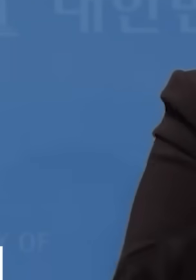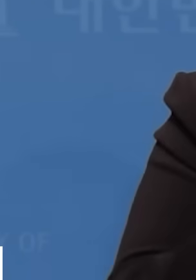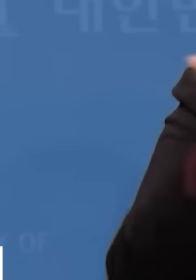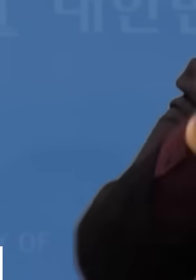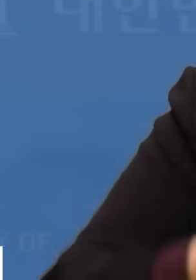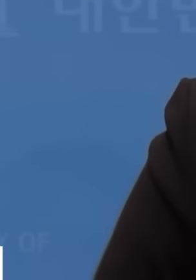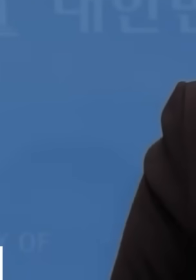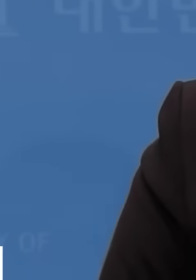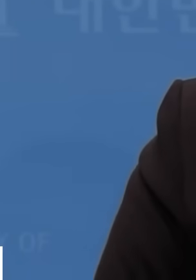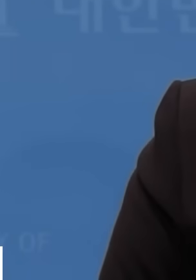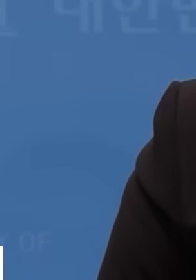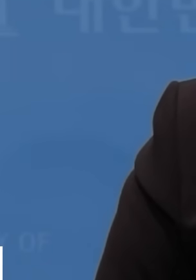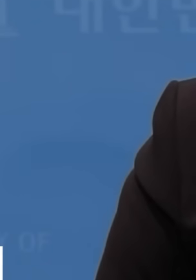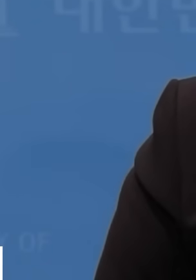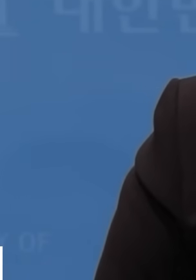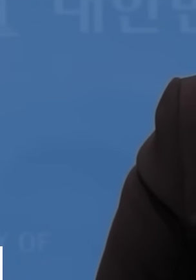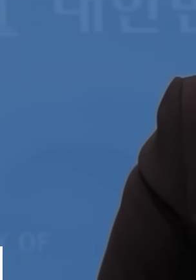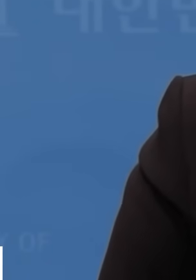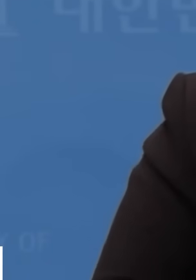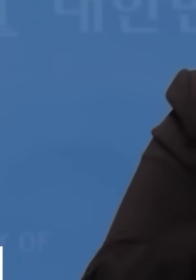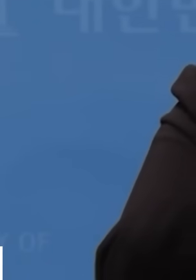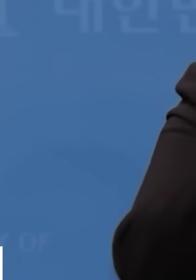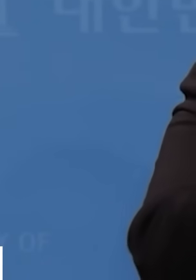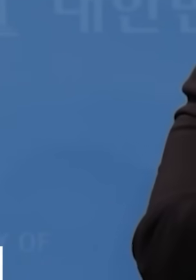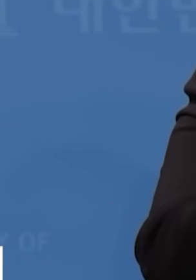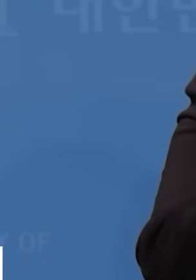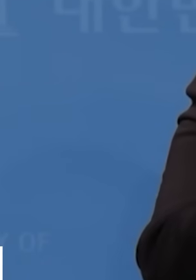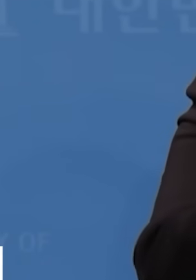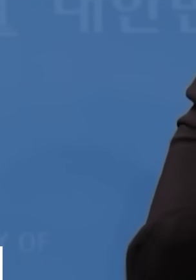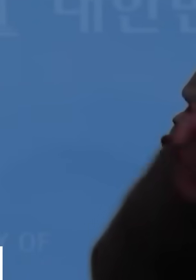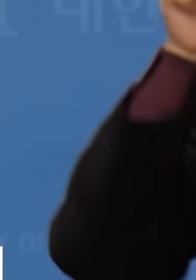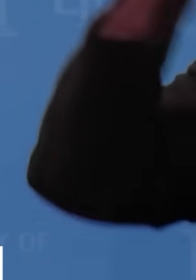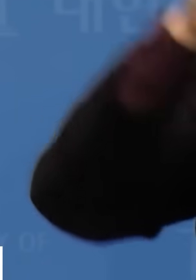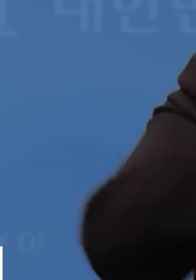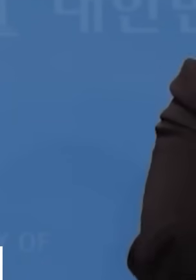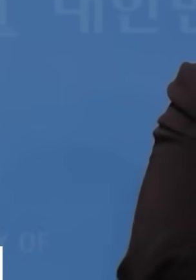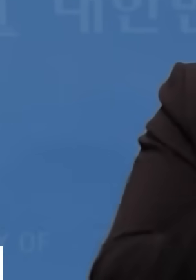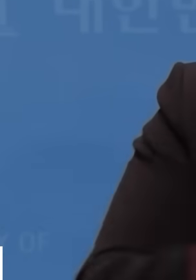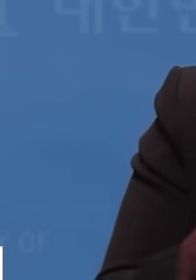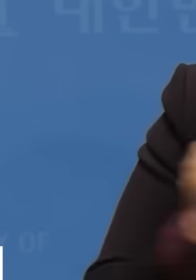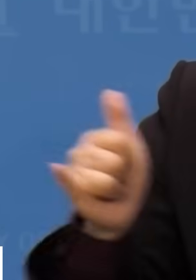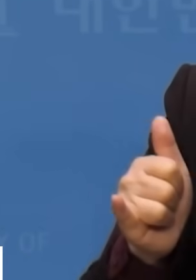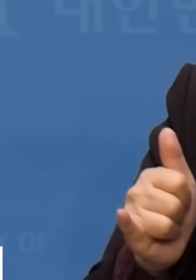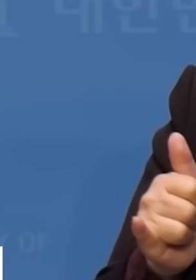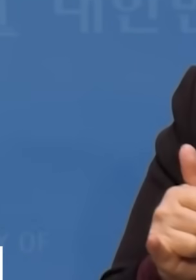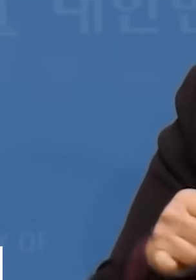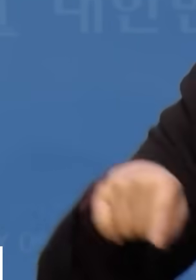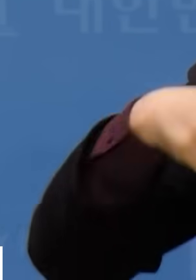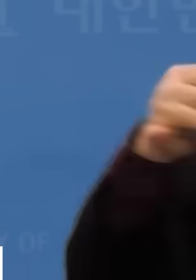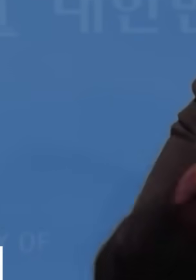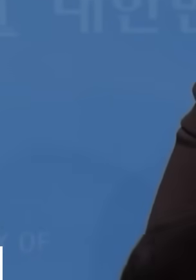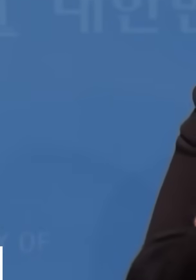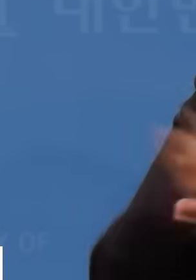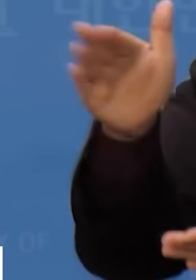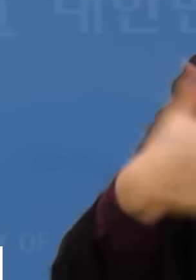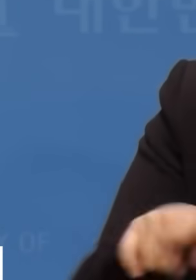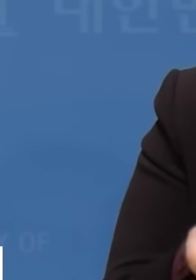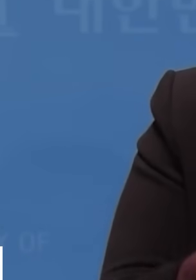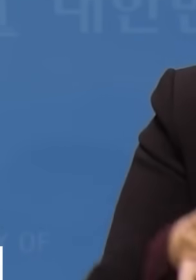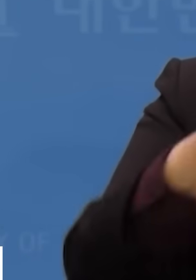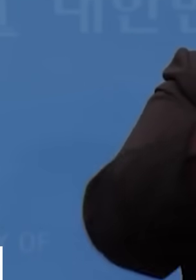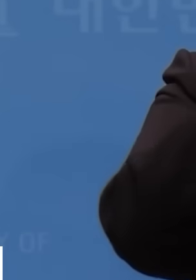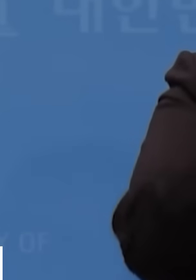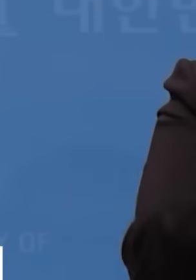만들겠습니다. 둘째, 운동권 특권 정치 청산을 위해 반드시 고향